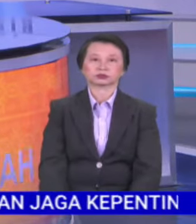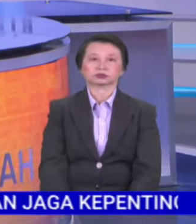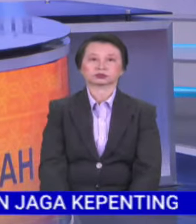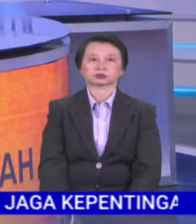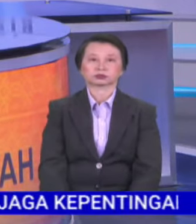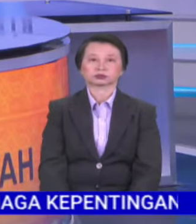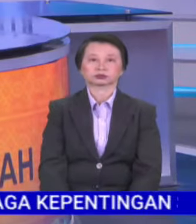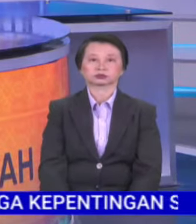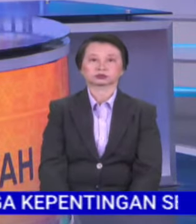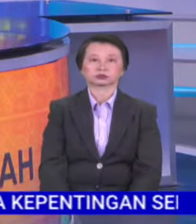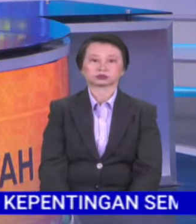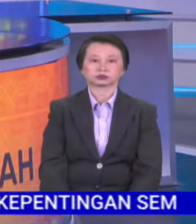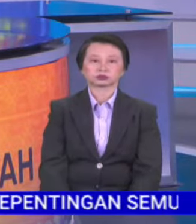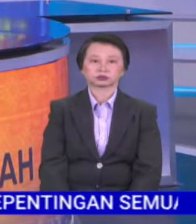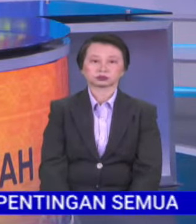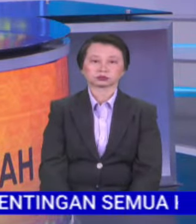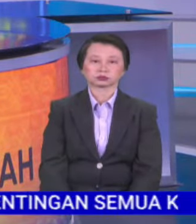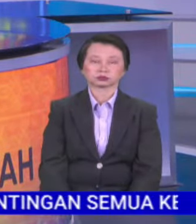Atika.